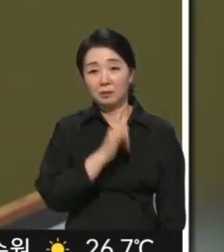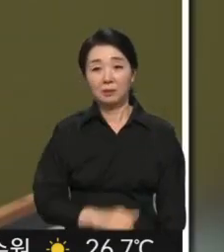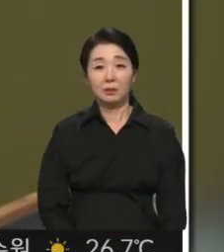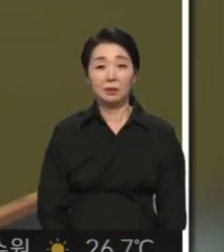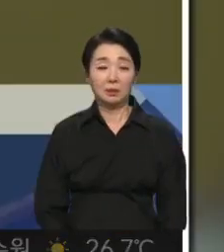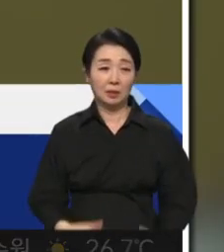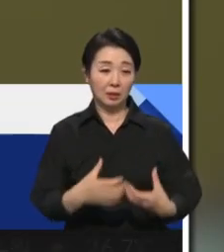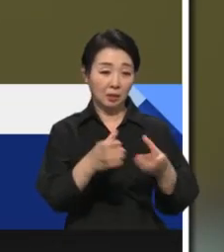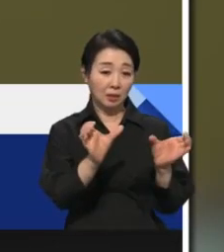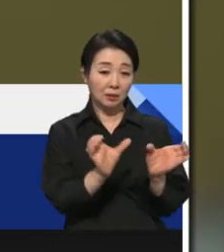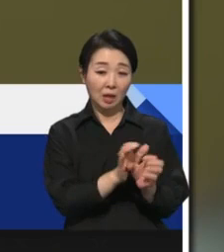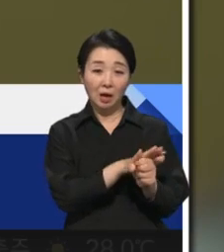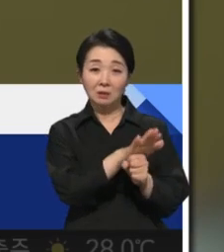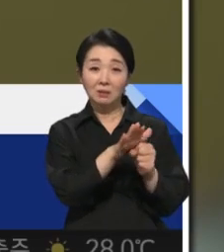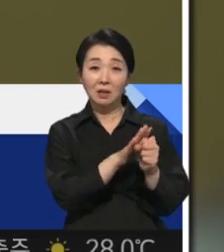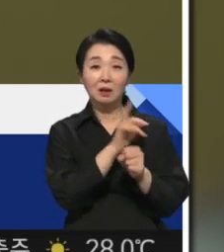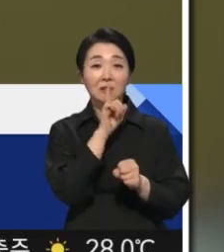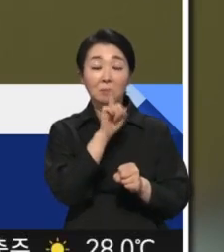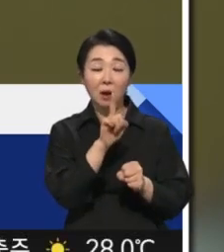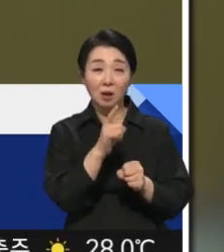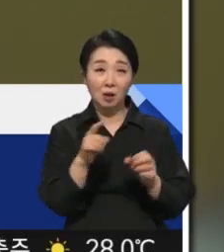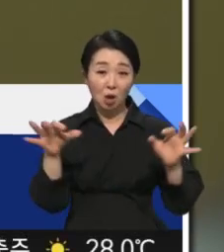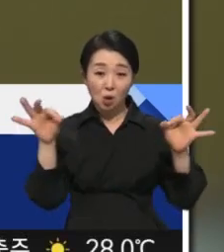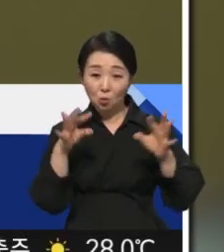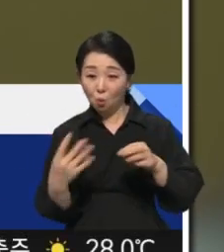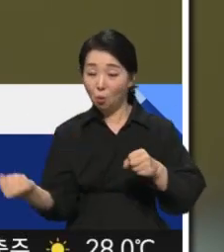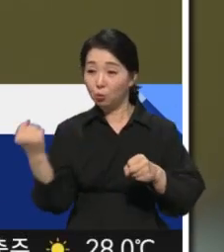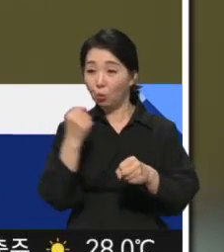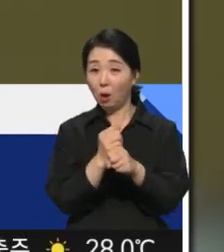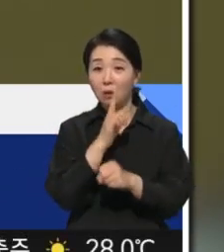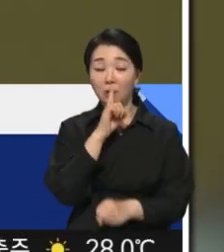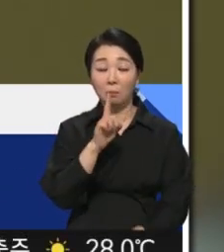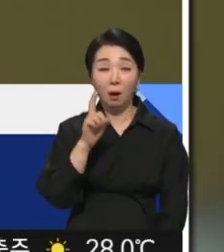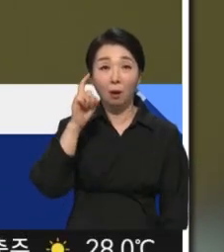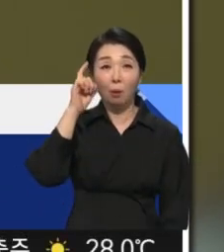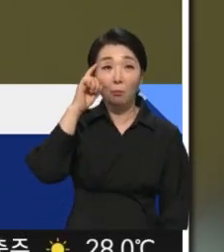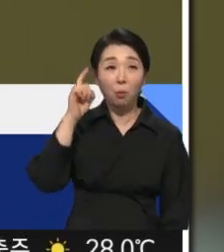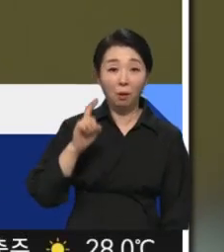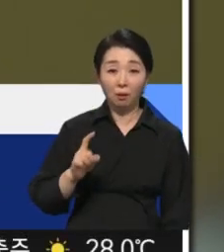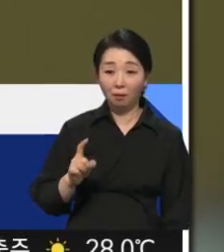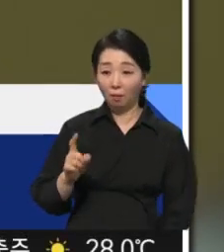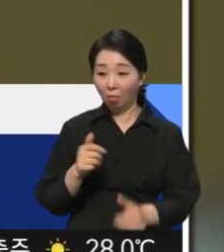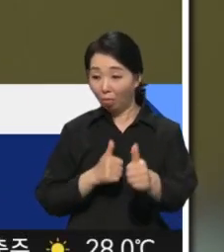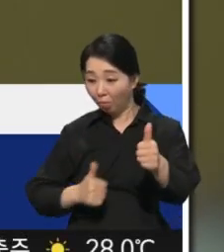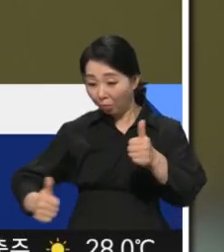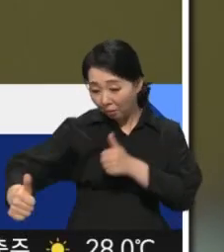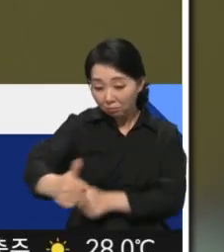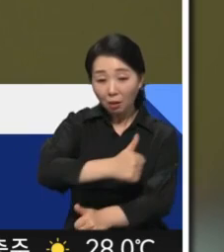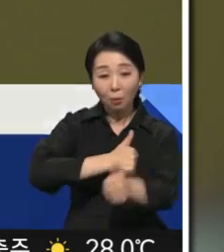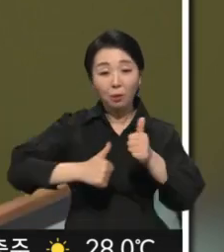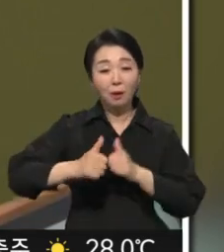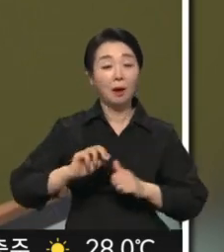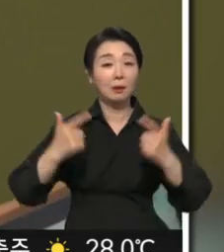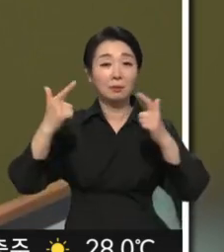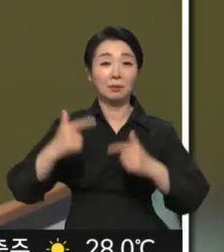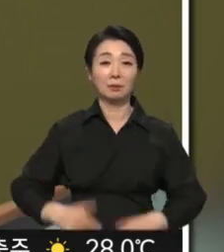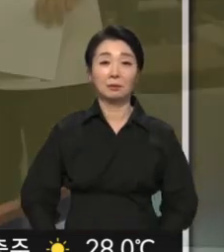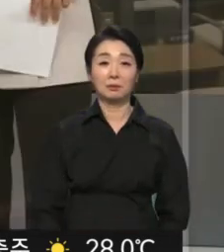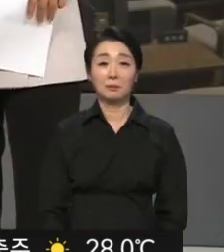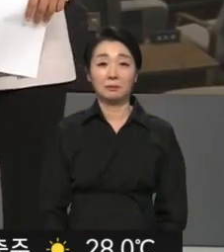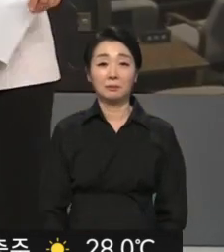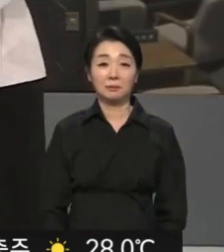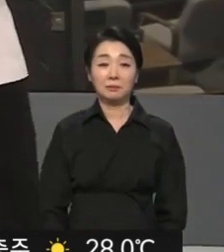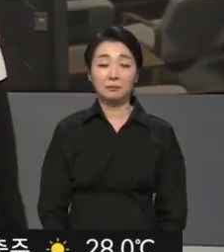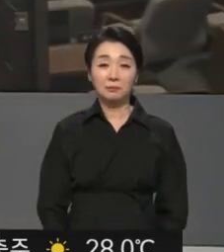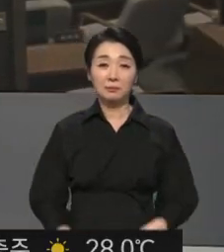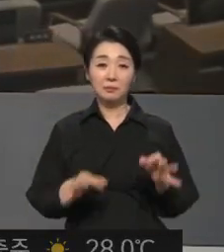당을 사랑한다고 하시고 곧 돌아오겠다고 하시는데 당이 무슨 회전문도 아니고 들어갔다 나갔다 하는데도 아니니까요. 네, 김